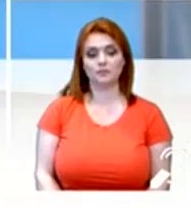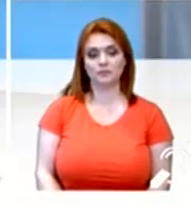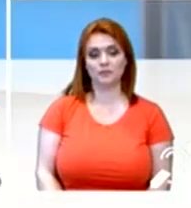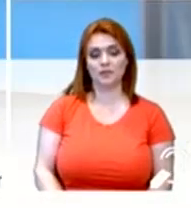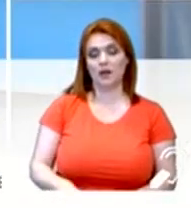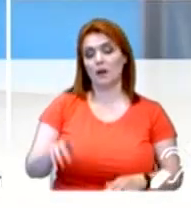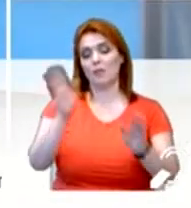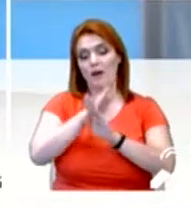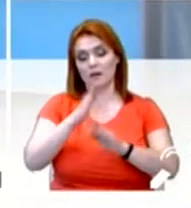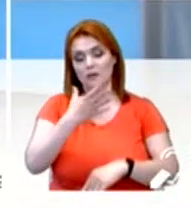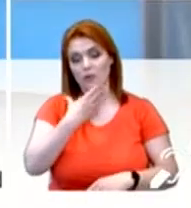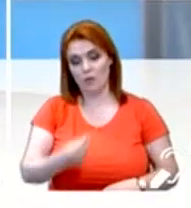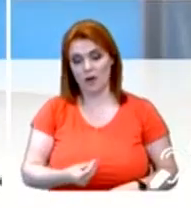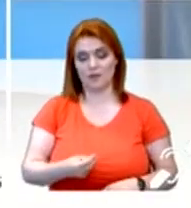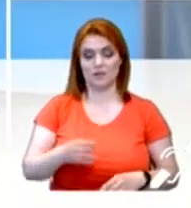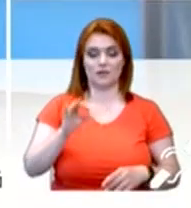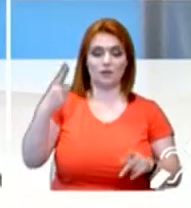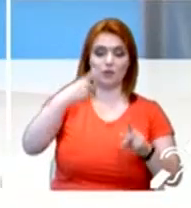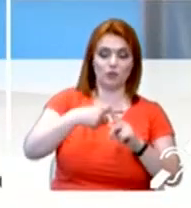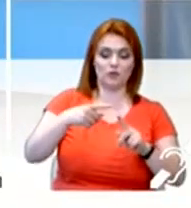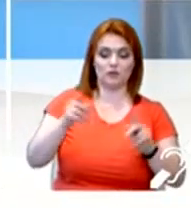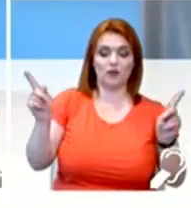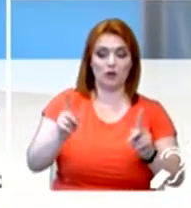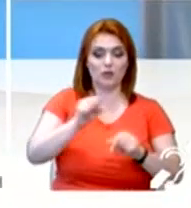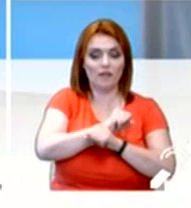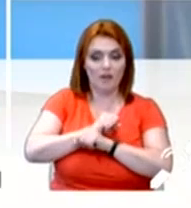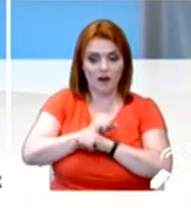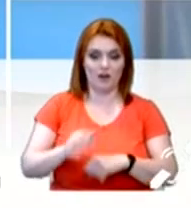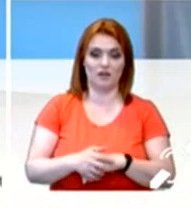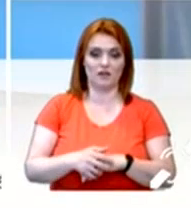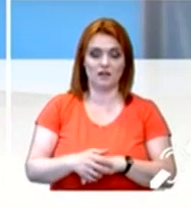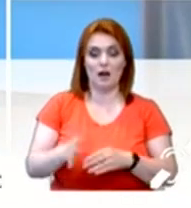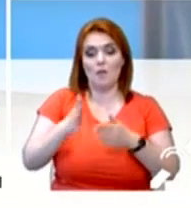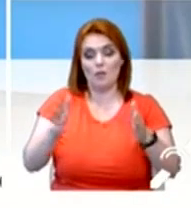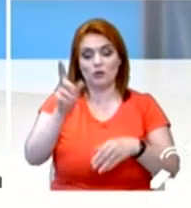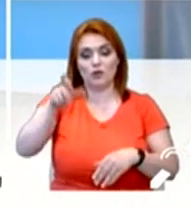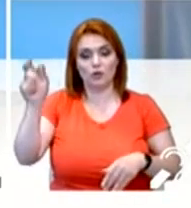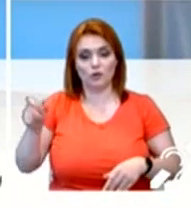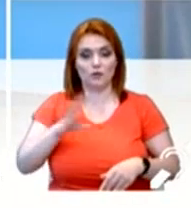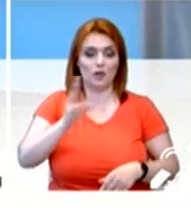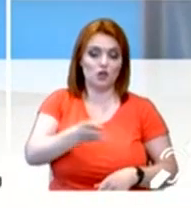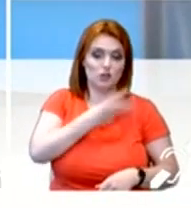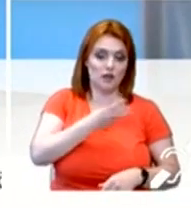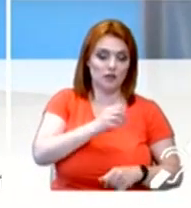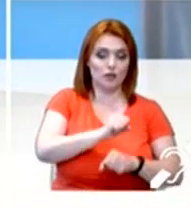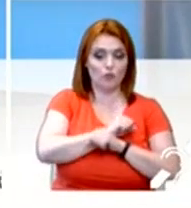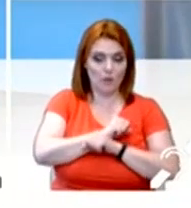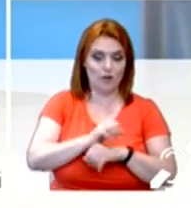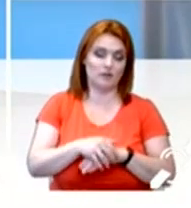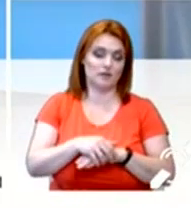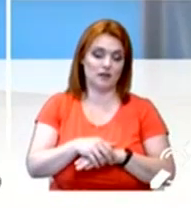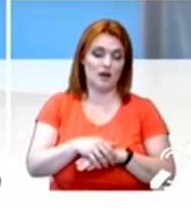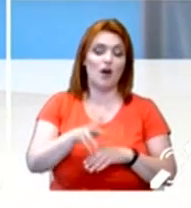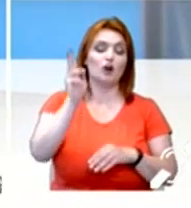Timpul frumos și mini-vacanța de 1 iunie a scos sute de oameni din case dornici de relaxare. O bună parte au ales plajele